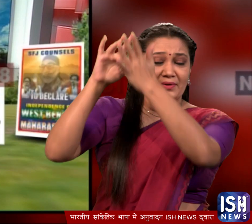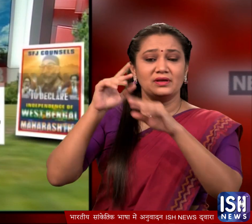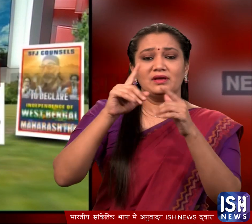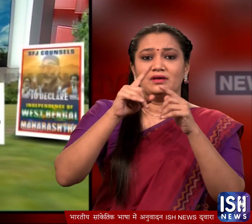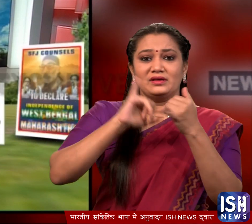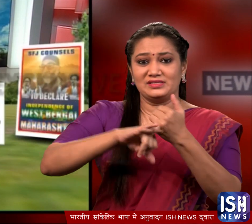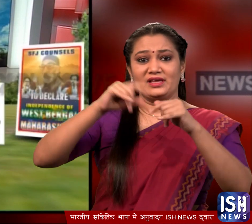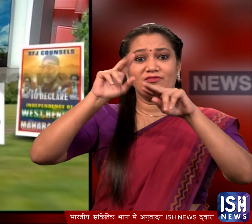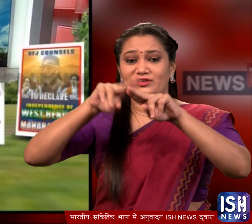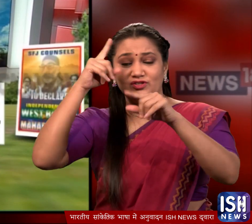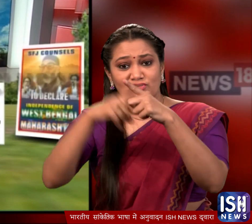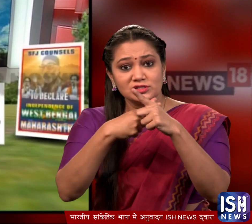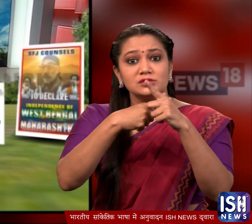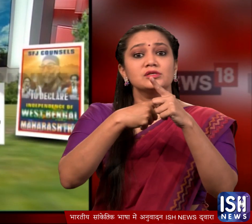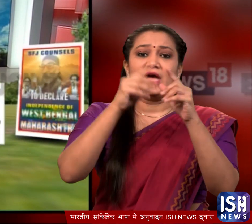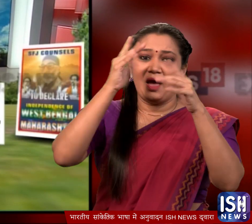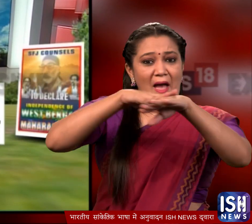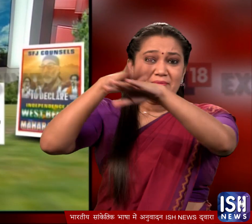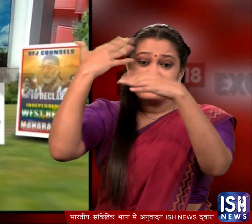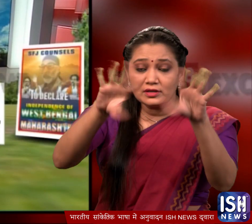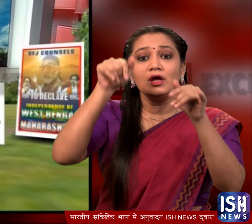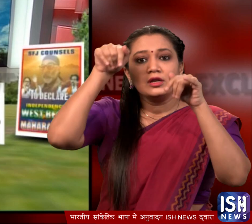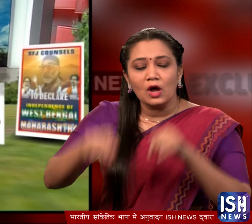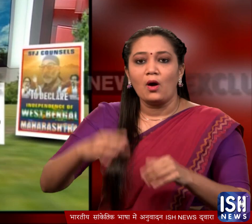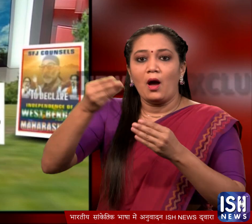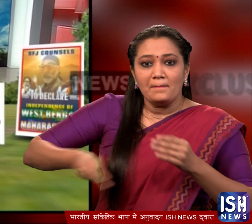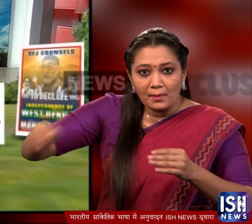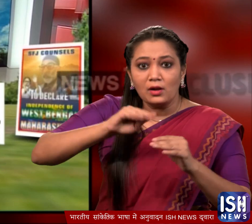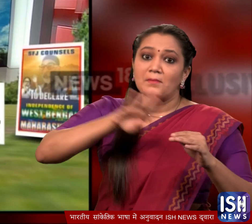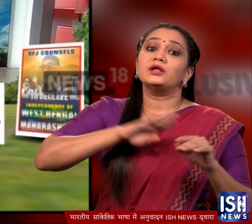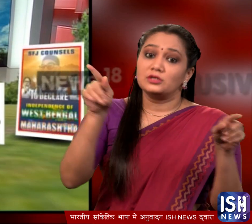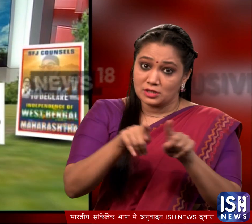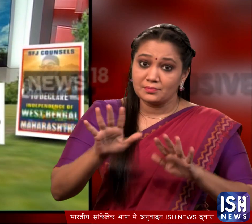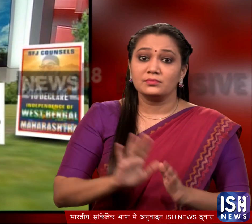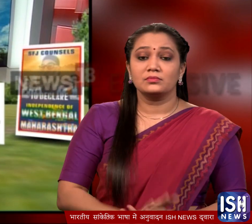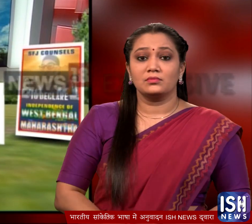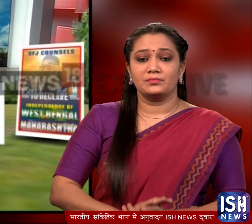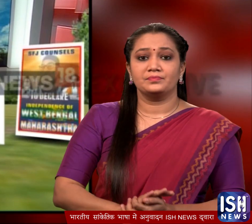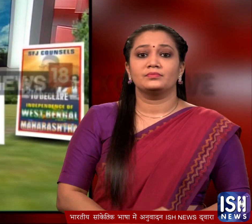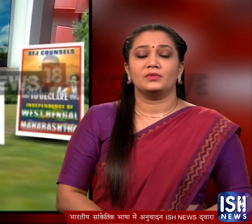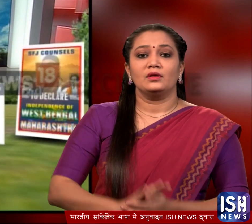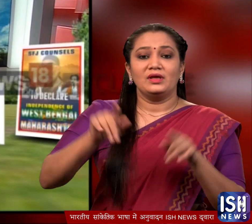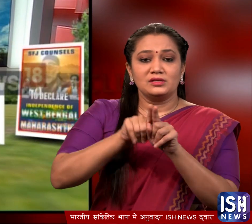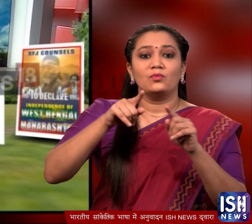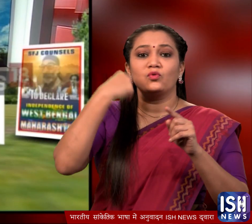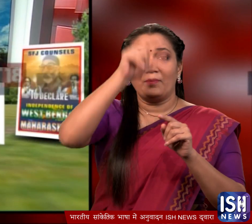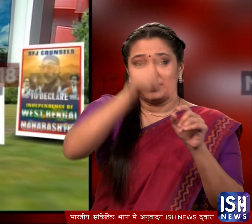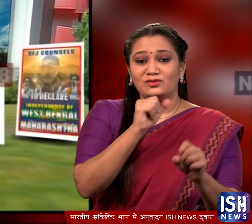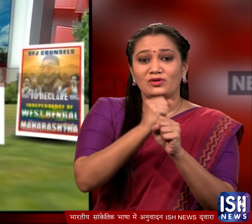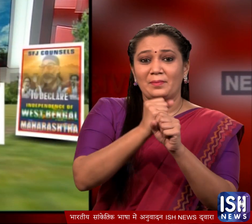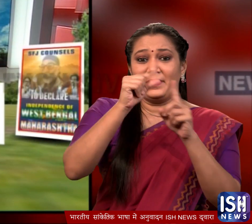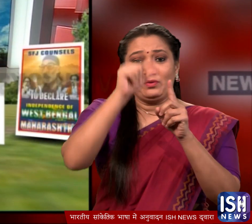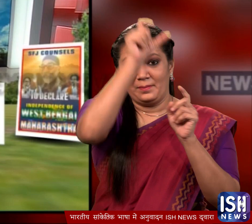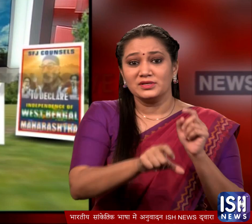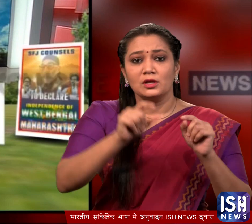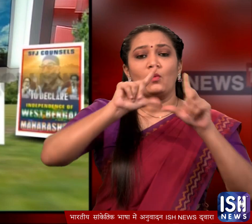सिक्स फॉर जस्टिस पश्चिम बंगाल और महाराष्ट्र में अपने खतरनाक मंसूबों को अंजाम दे सकता है। ऐसा इसलिए क्योंकि इस संगठन के नेता गुरपतवंत सिंह